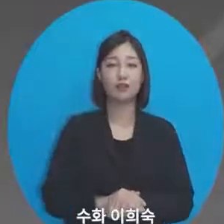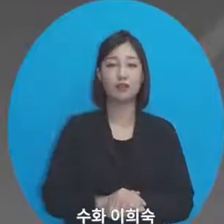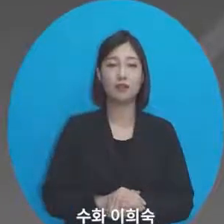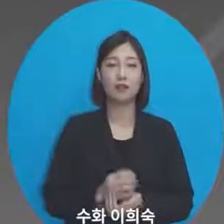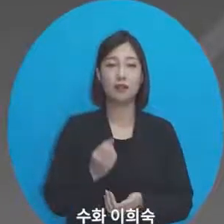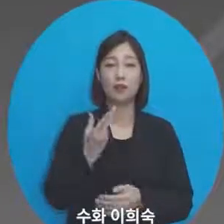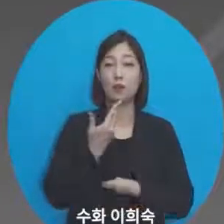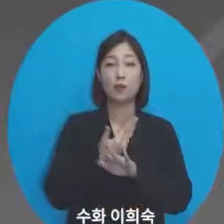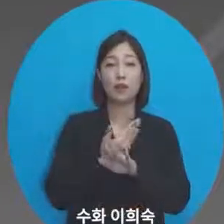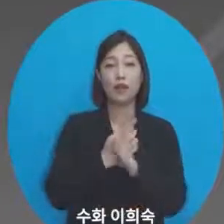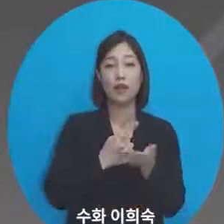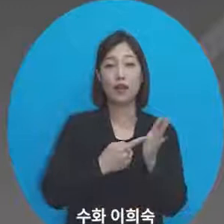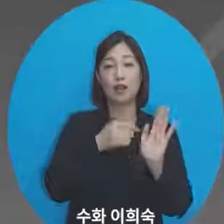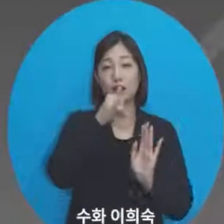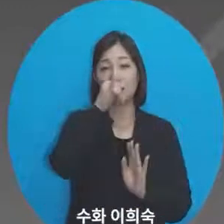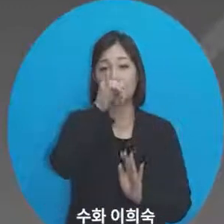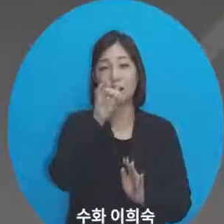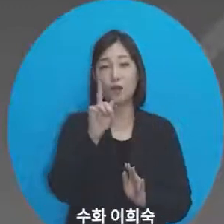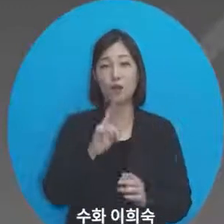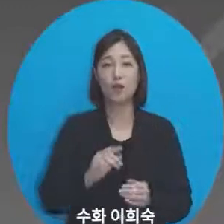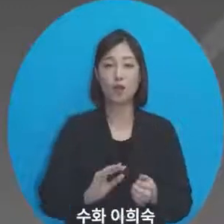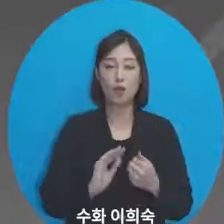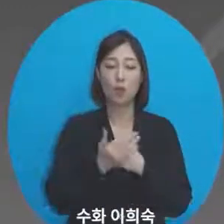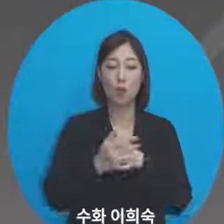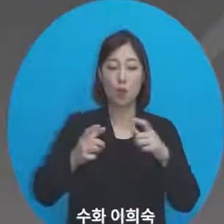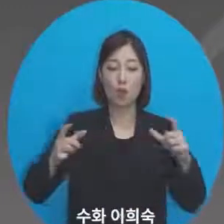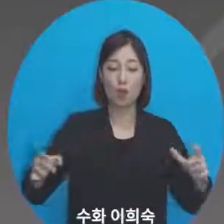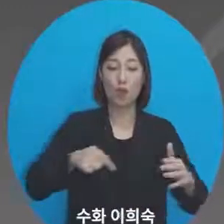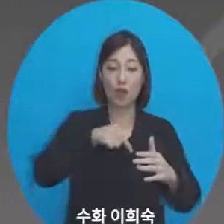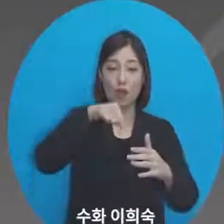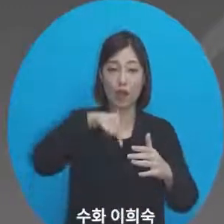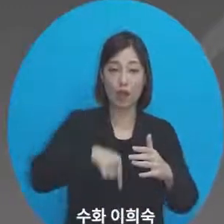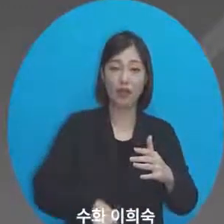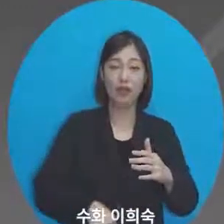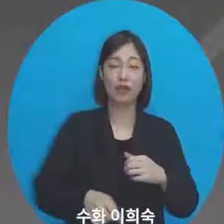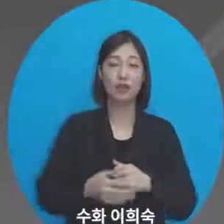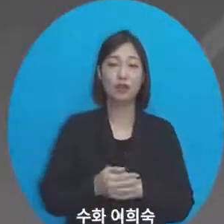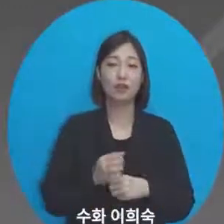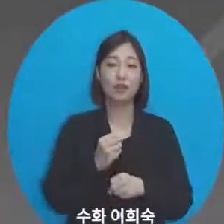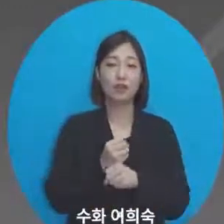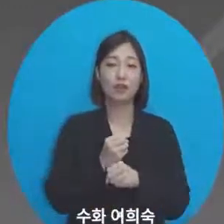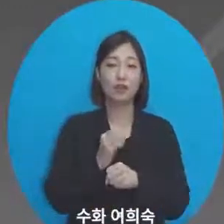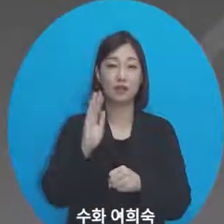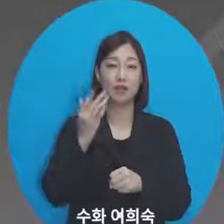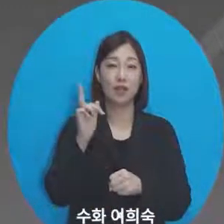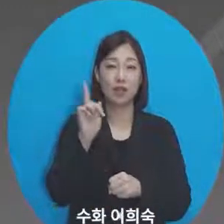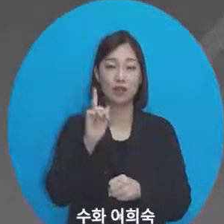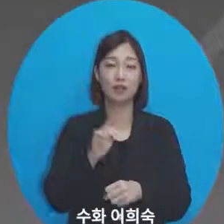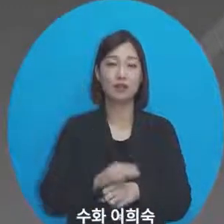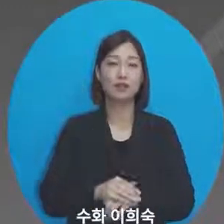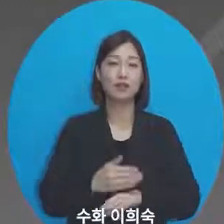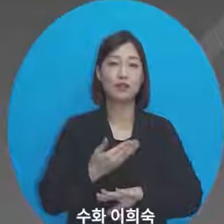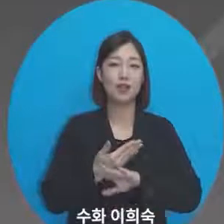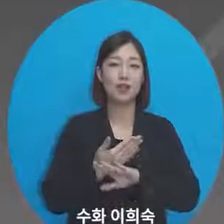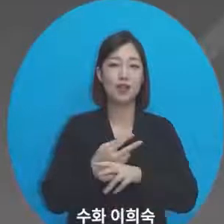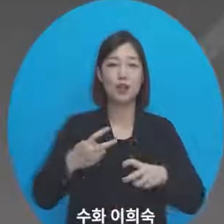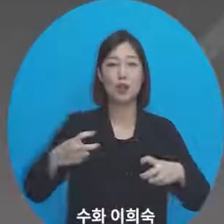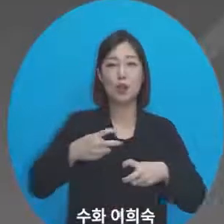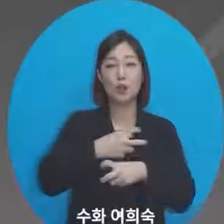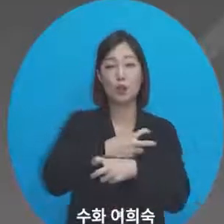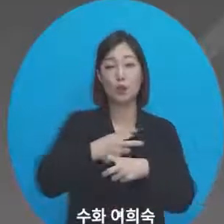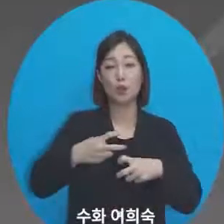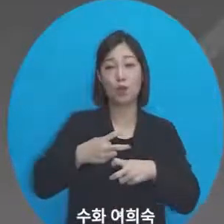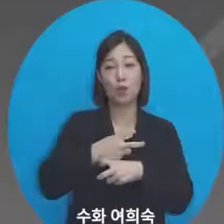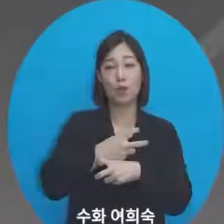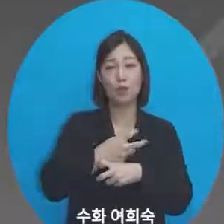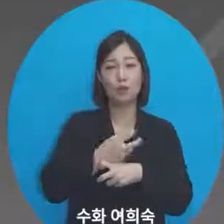있는데요. 이것은 보호구역 내에도 설치할 수 있는 표지판입니다. 이것도 굉장히 다른 교통 표지판에 비해서